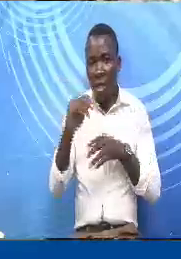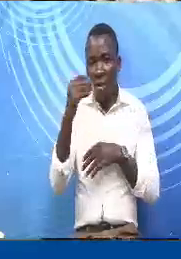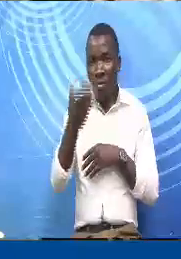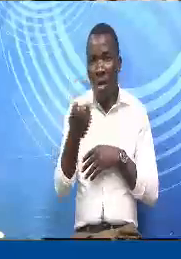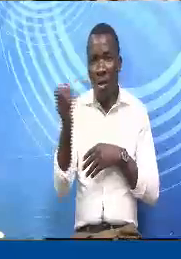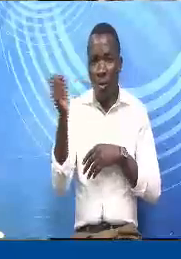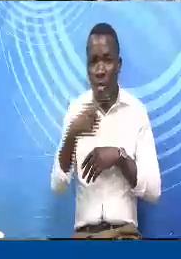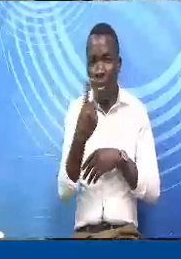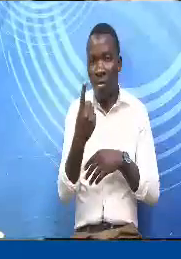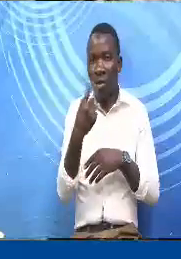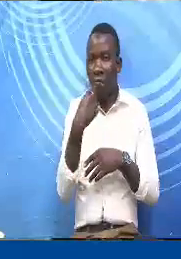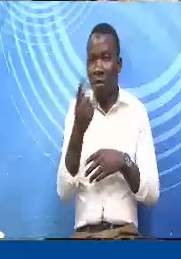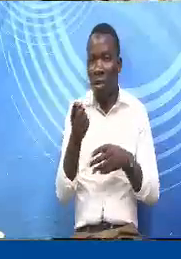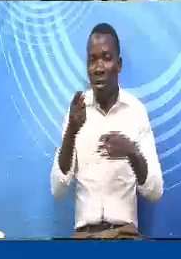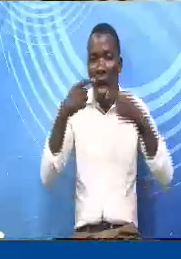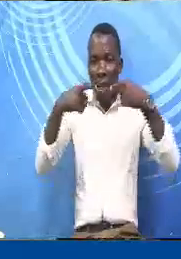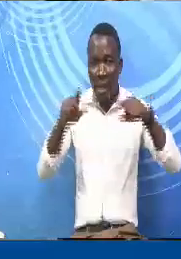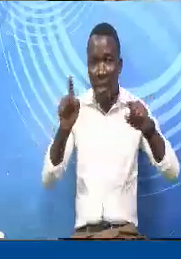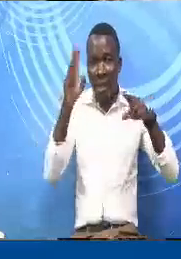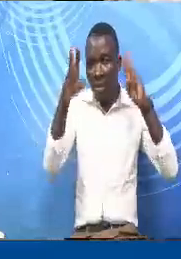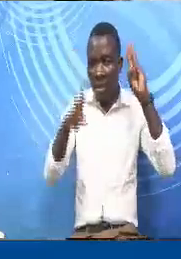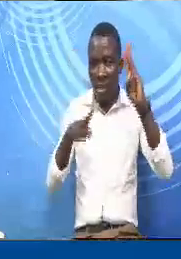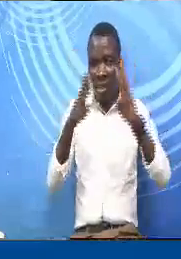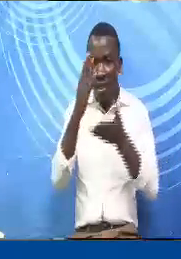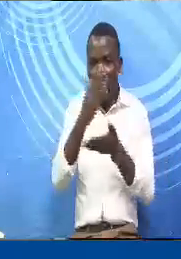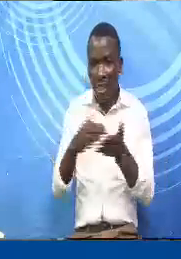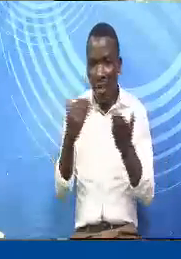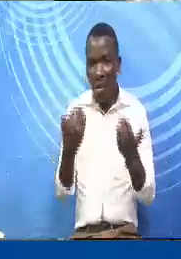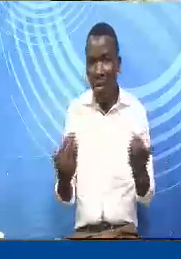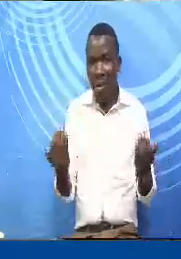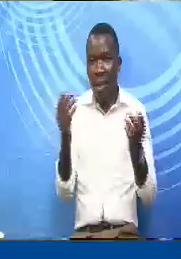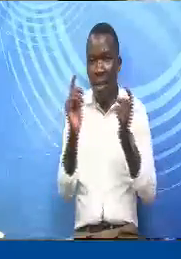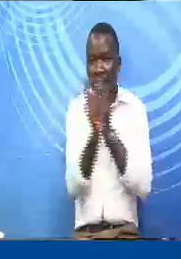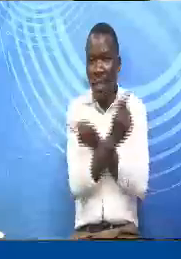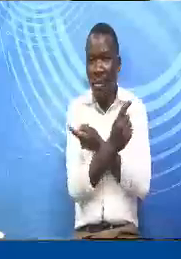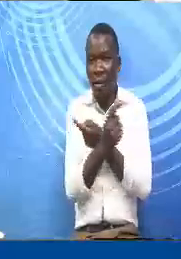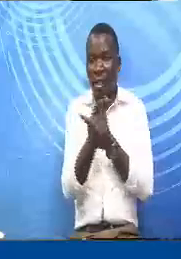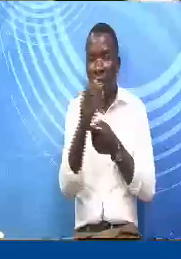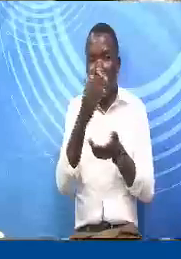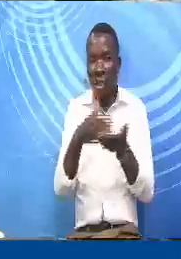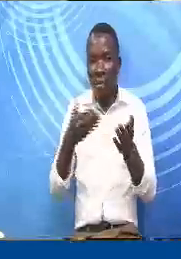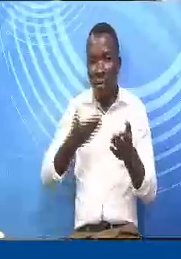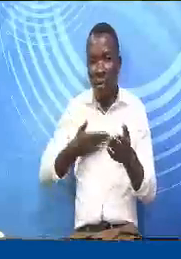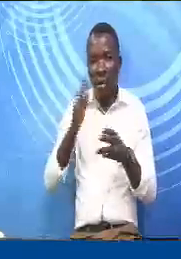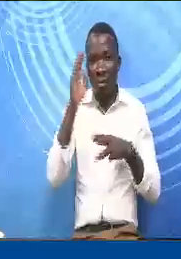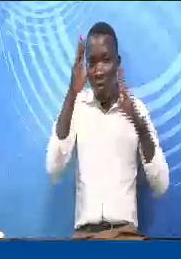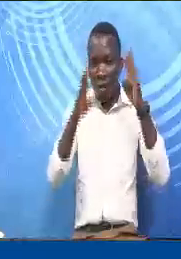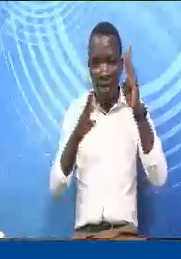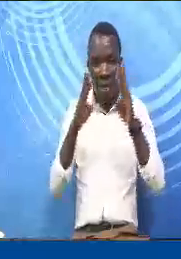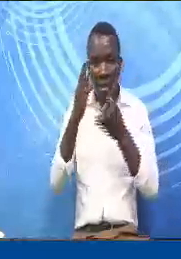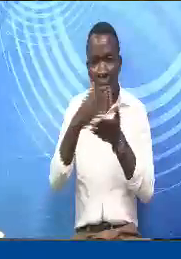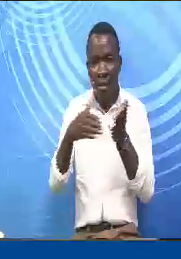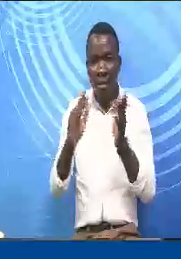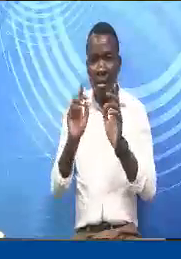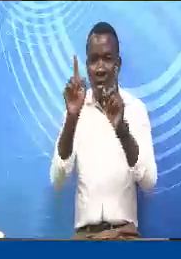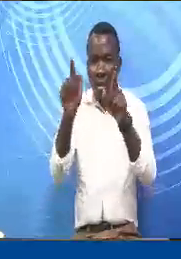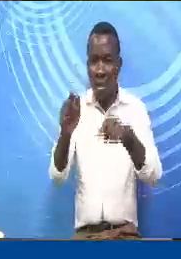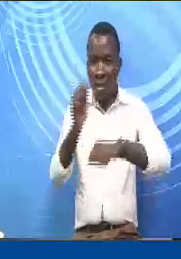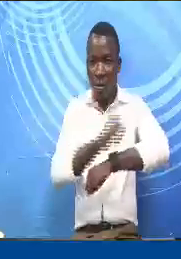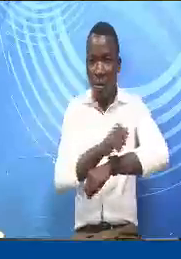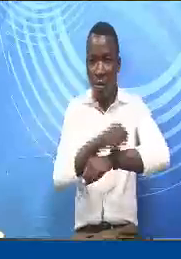batewe impungenge n'imyitwarire imwe ya bamwe mu bana yatangiye guhinduka, aho bafite impungenge z'uko ngo bamwe bazasubira ku ishuri